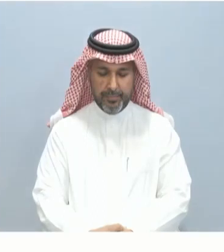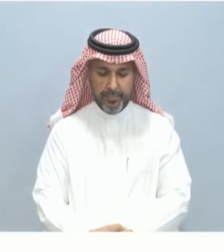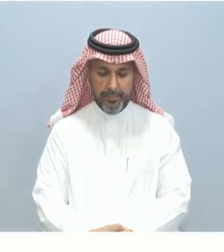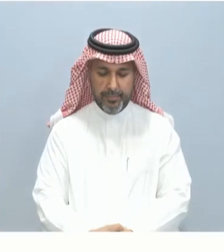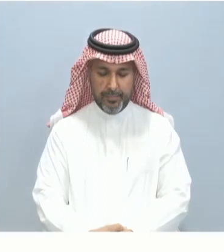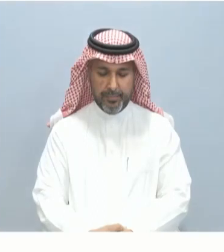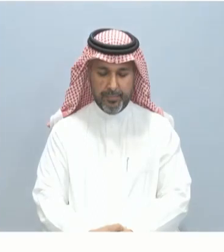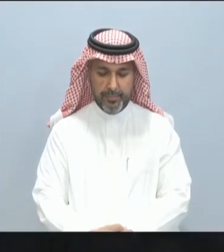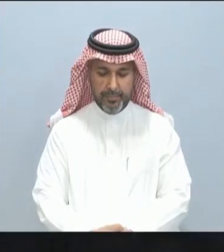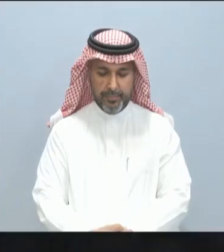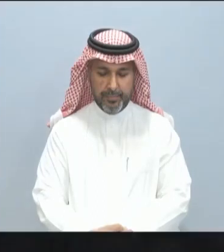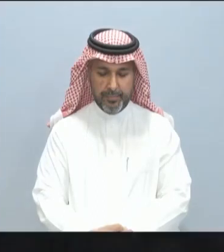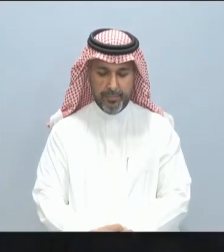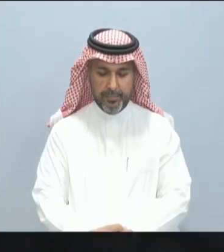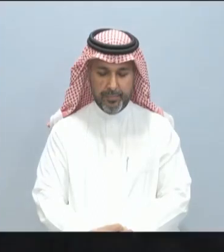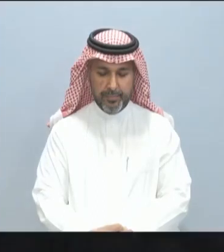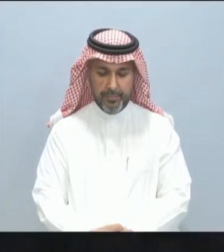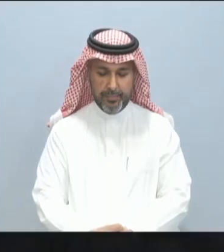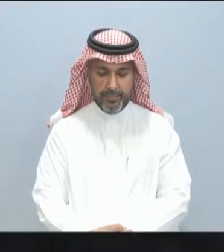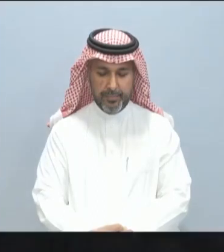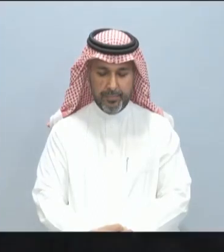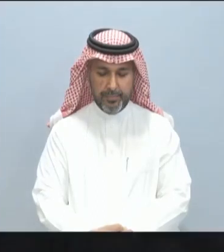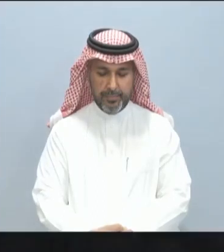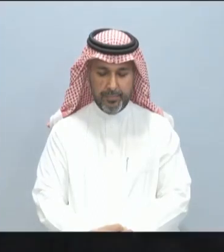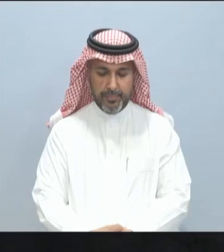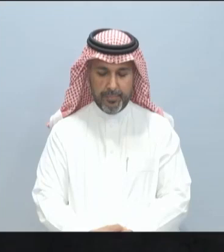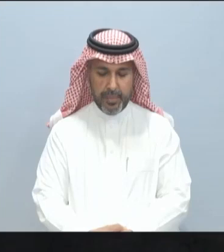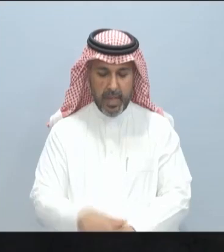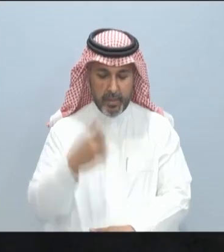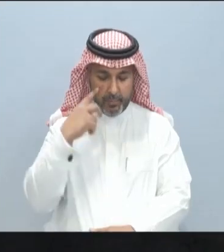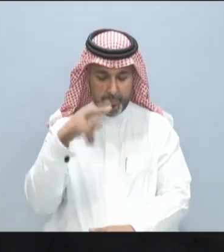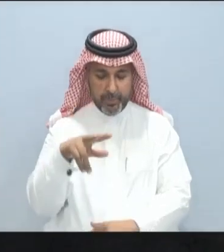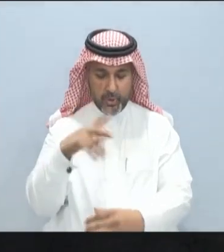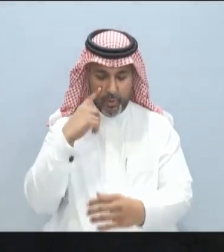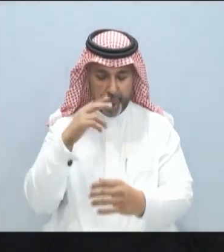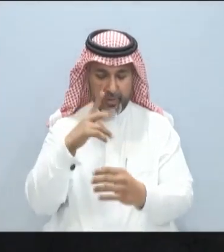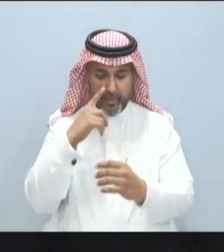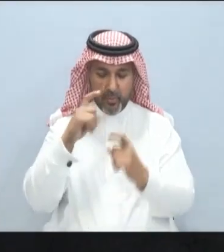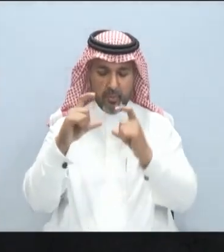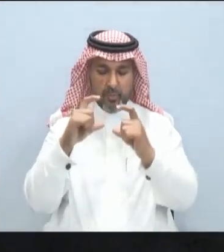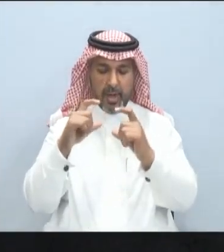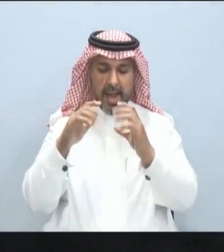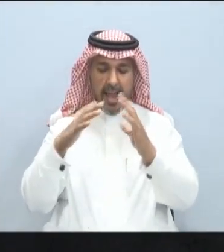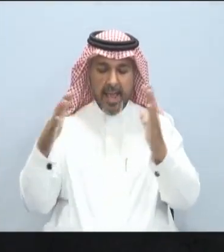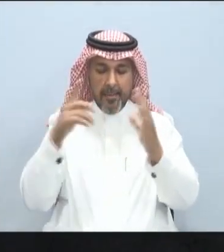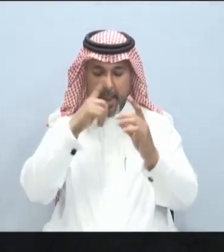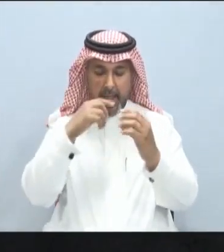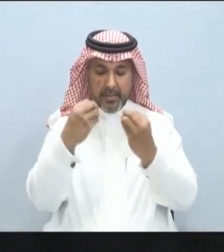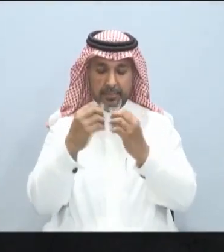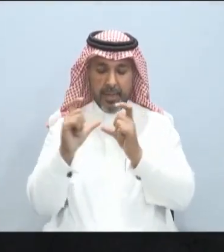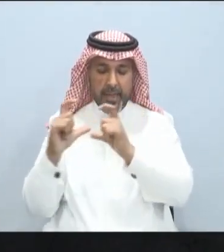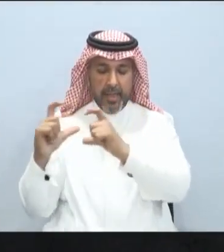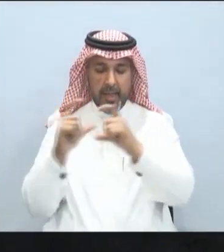في هذا الدرس وفي هذه الحصه سنتعرف على طريقه تحويل المربع الكامل الى عاملين